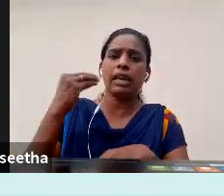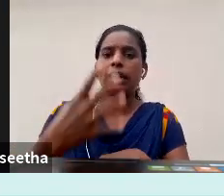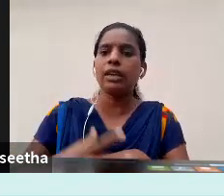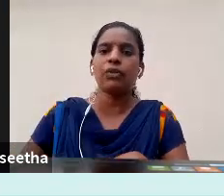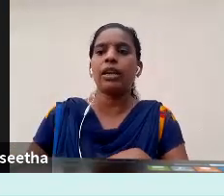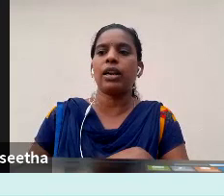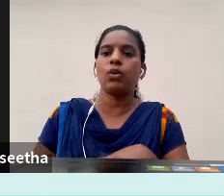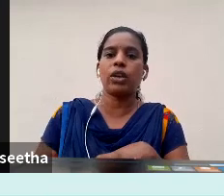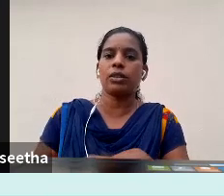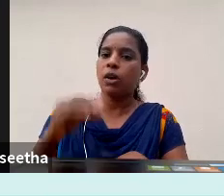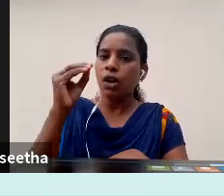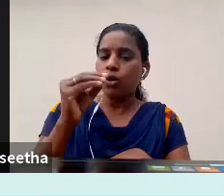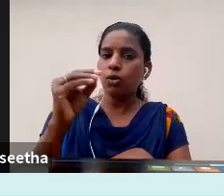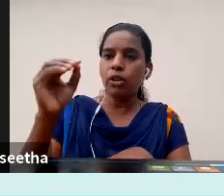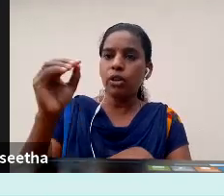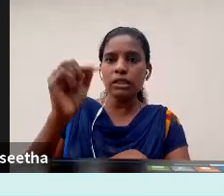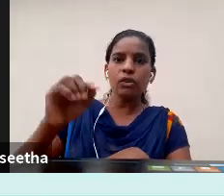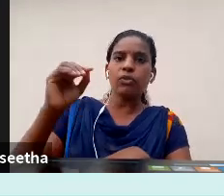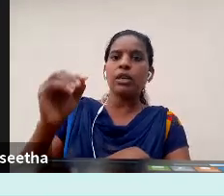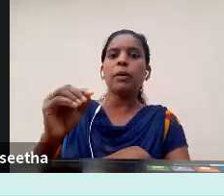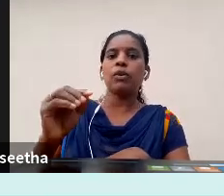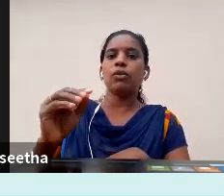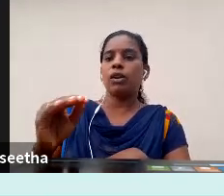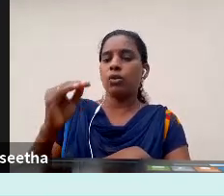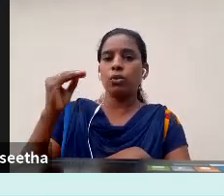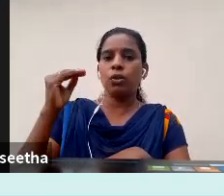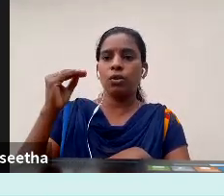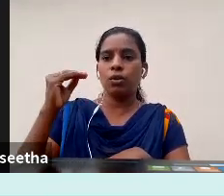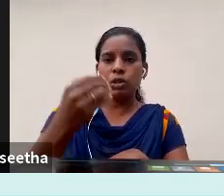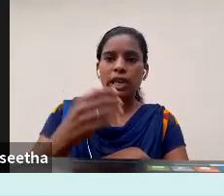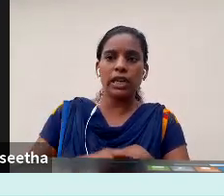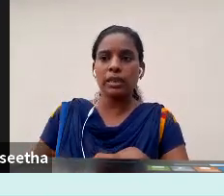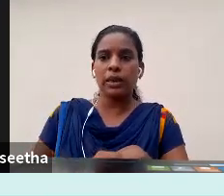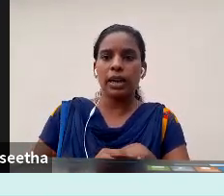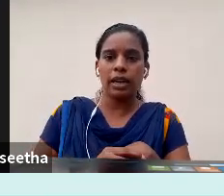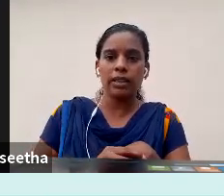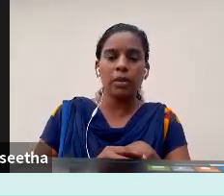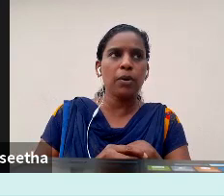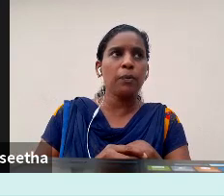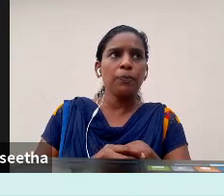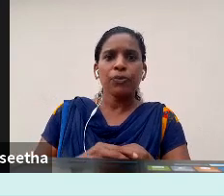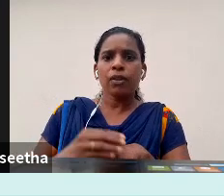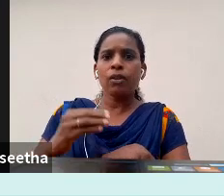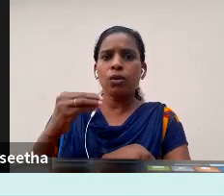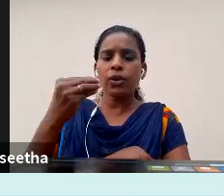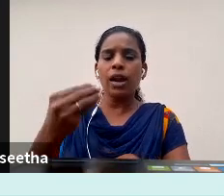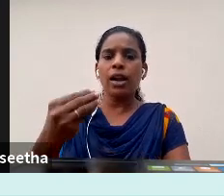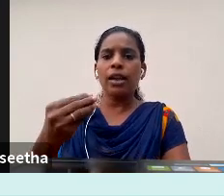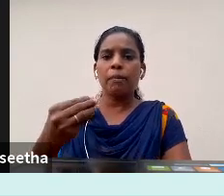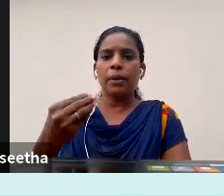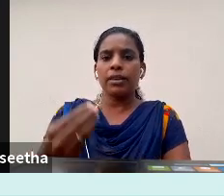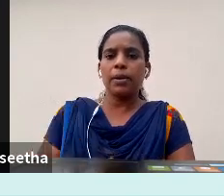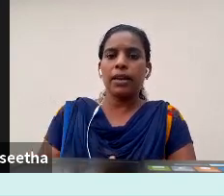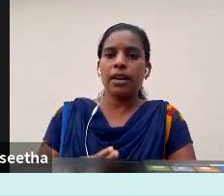തമ്മിലുള്ളത്. എൻറ്റയർലി ഡിഫറെന്റ് ആണ് ഓരോ രാജ്യം. ഒരു ഇത് ഞാനൊരു വേർഡ് പറഞ്ഞു തന്നെയുള്ളൂ, ഒരു ഒരു സെന്റൻസ് പറയുകയാണെങ്കിൽ, നമ്മളിപ്പം